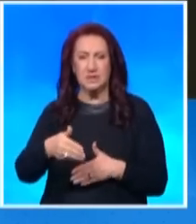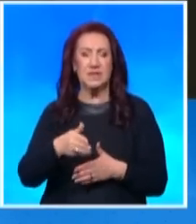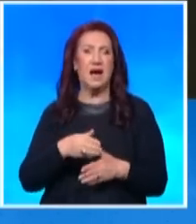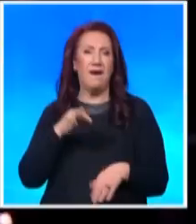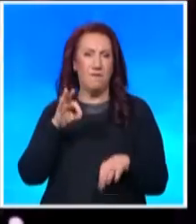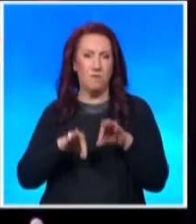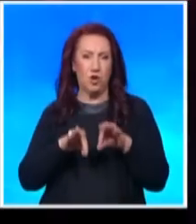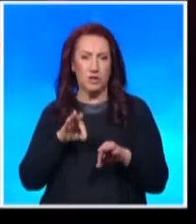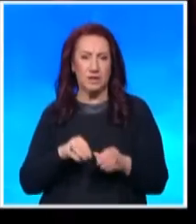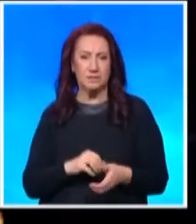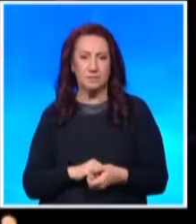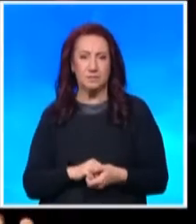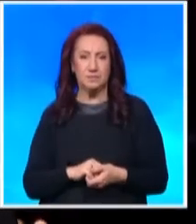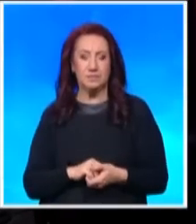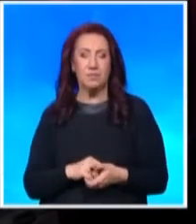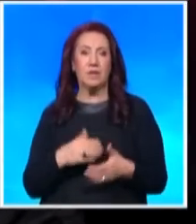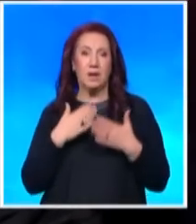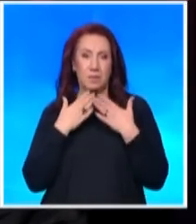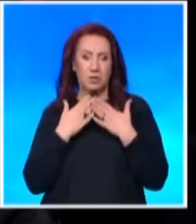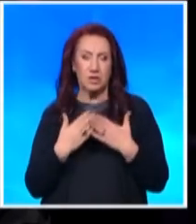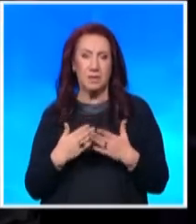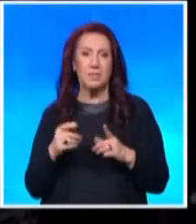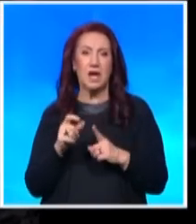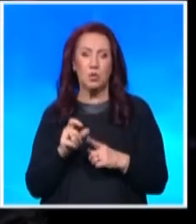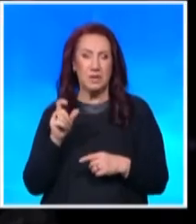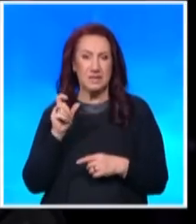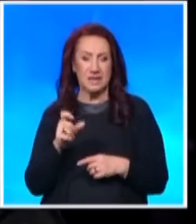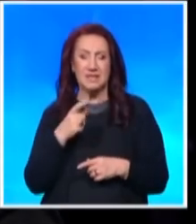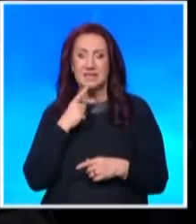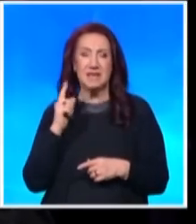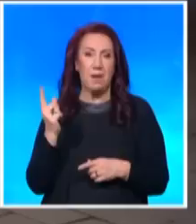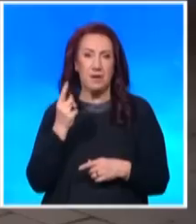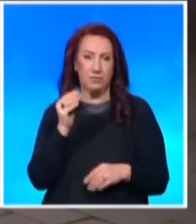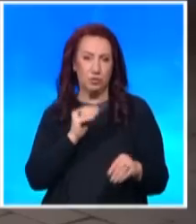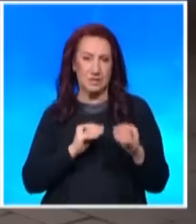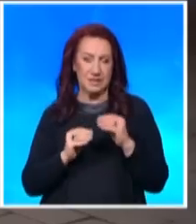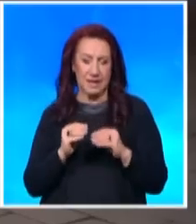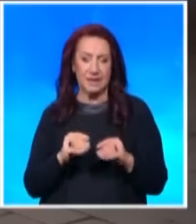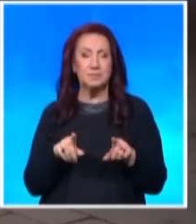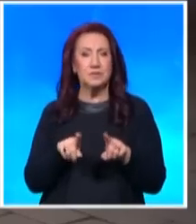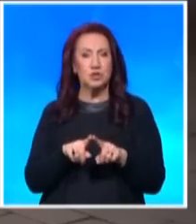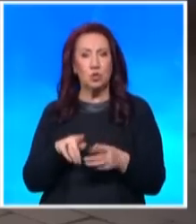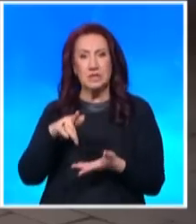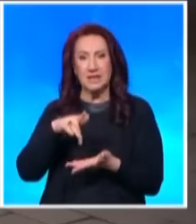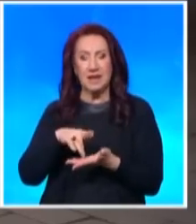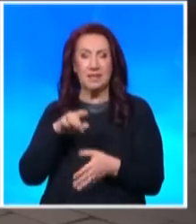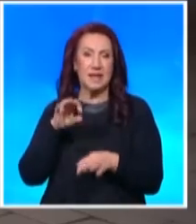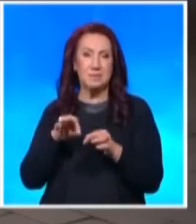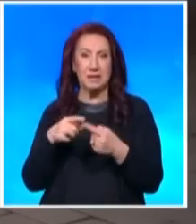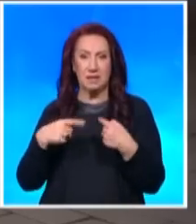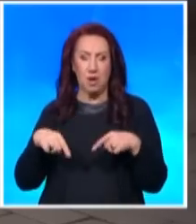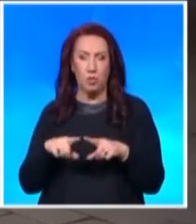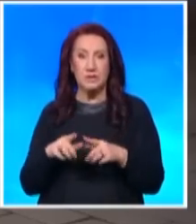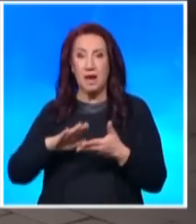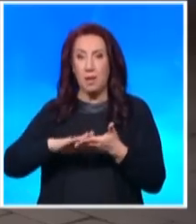Благодарим ти, Румен Скрински, за първото заседание на кабинета Донев 2. И Централната избирателна комисия е в трескава подготовка